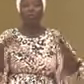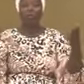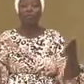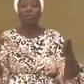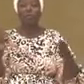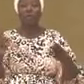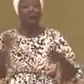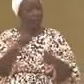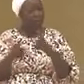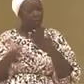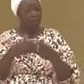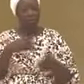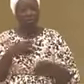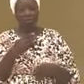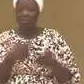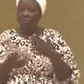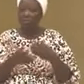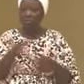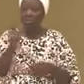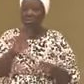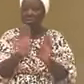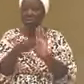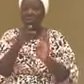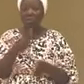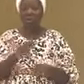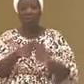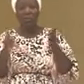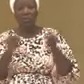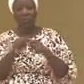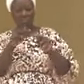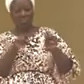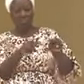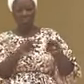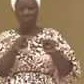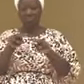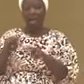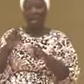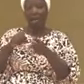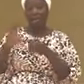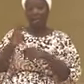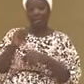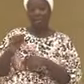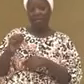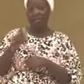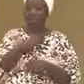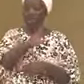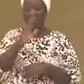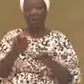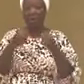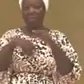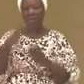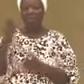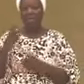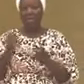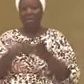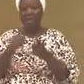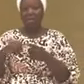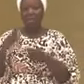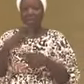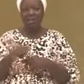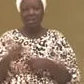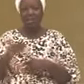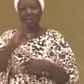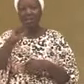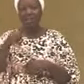même si les portes étaient ouvertes iris regardez ils sont pas sortis et les